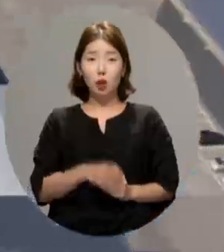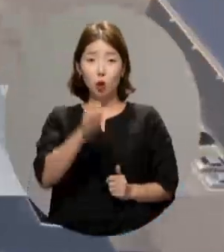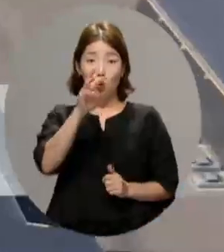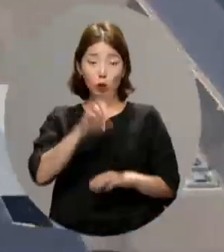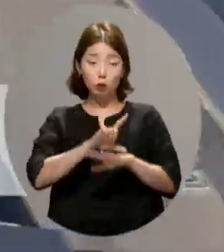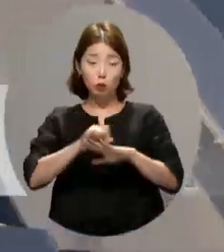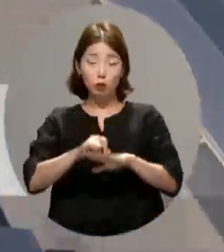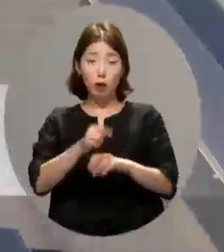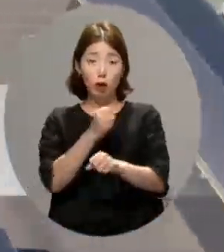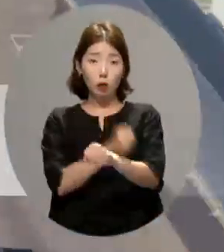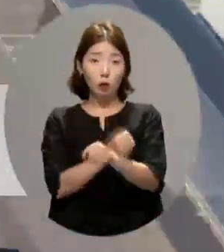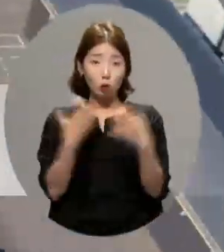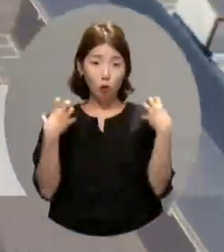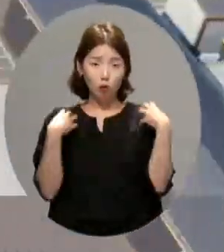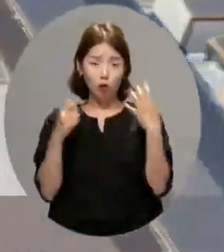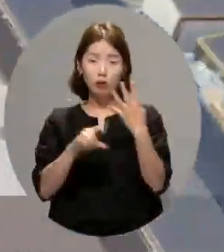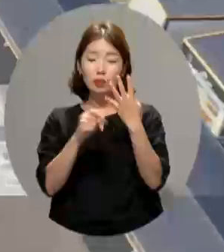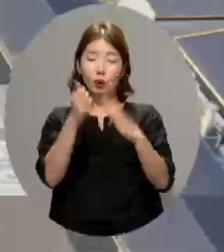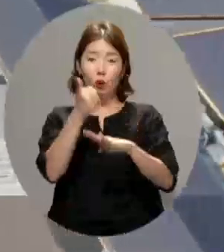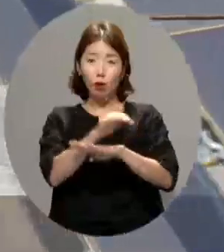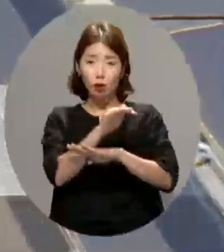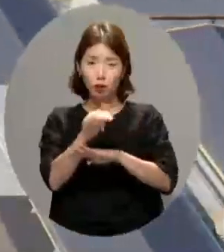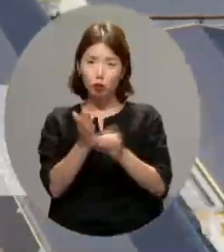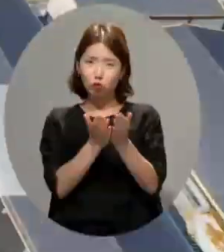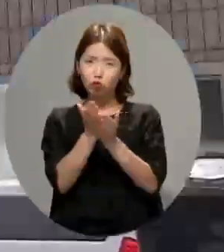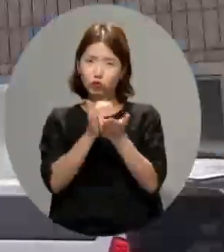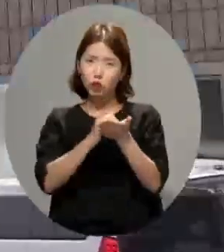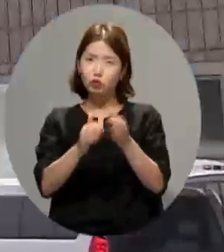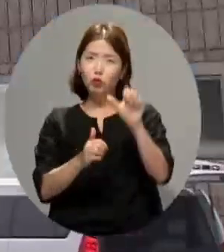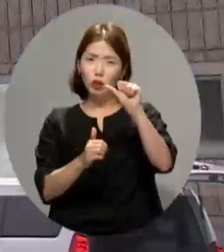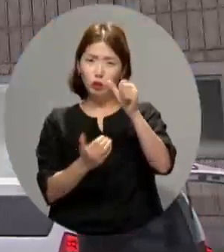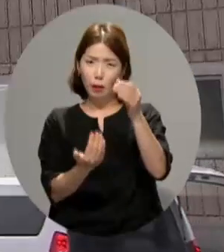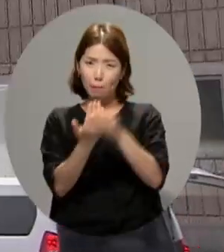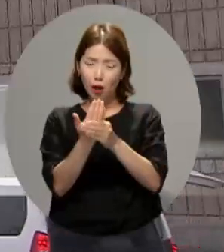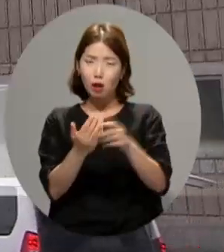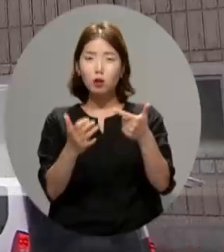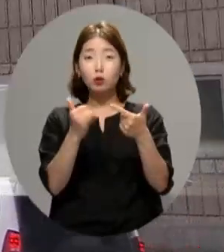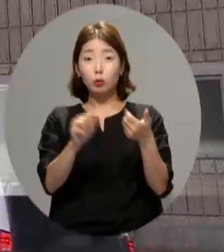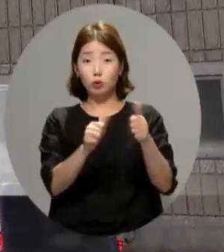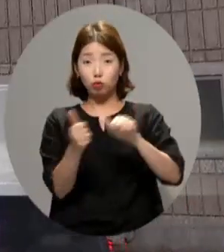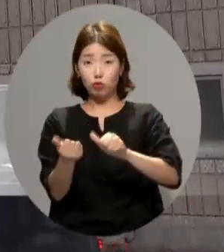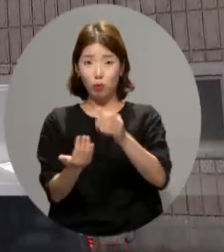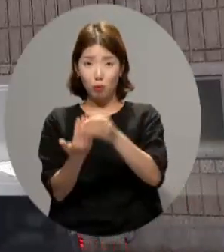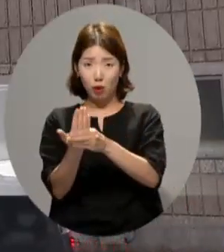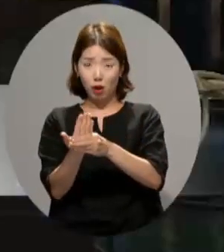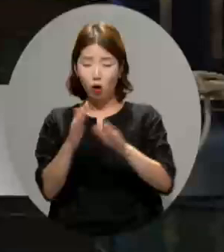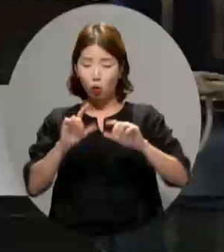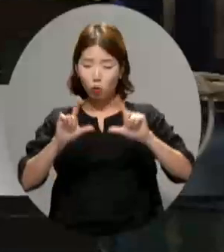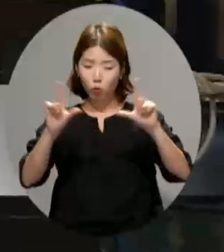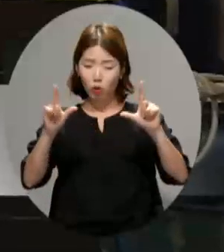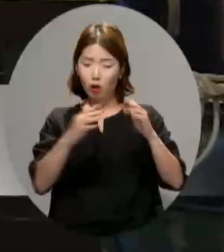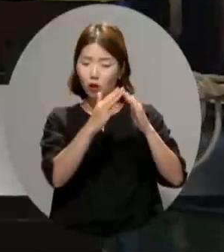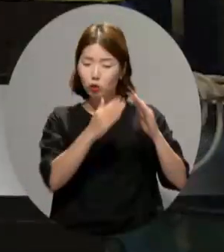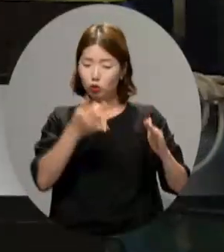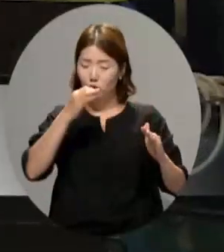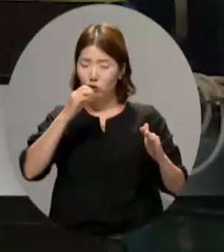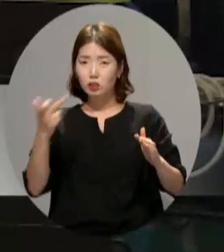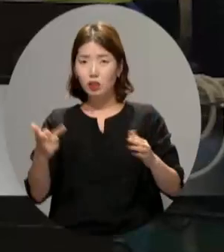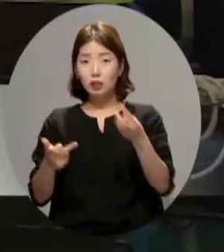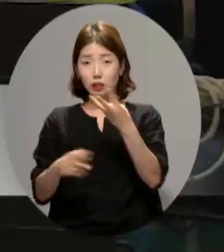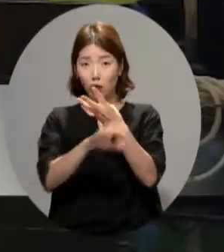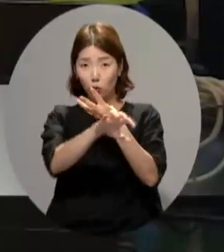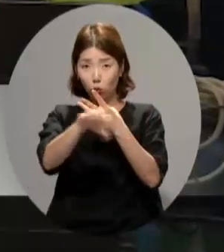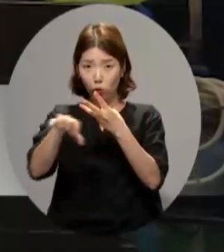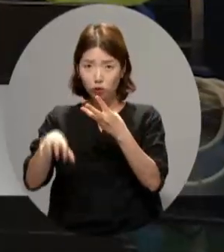광주지방고용노동청은 4월 말 기준 군산에서 5건의 사고로 6명이 숨지는 등 올해에만 전주와 익산 등